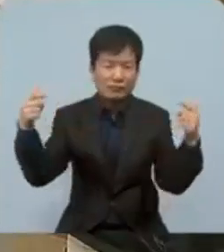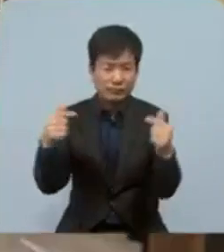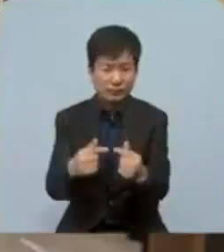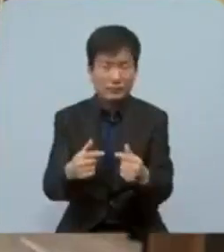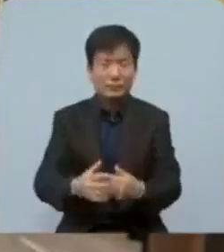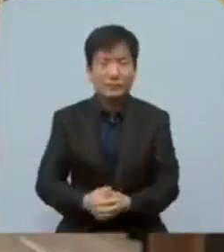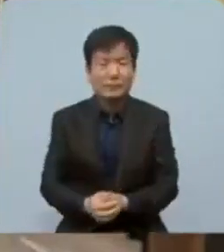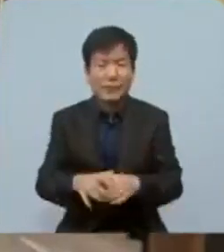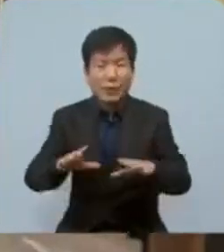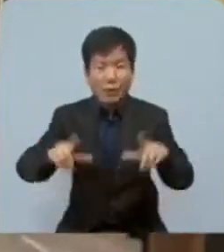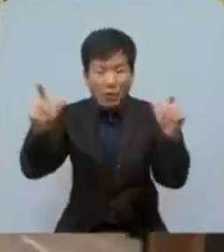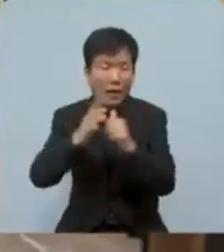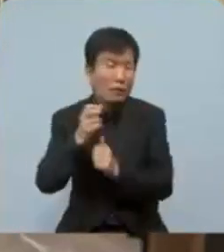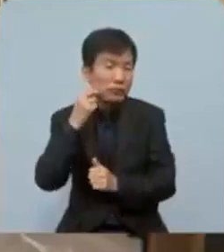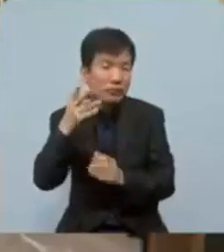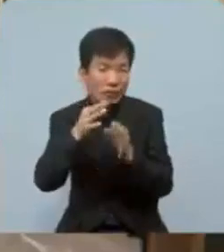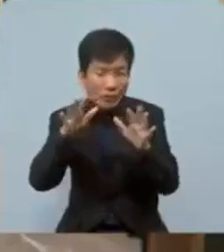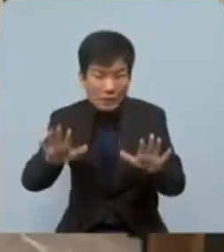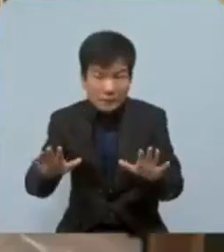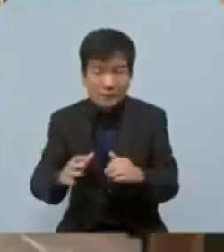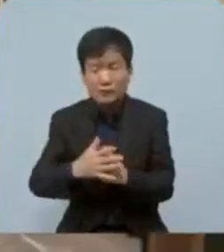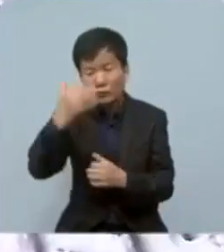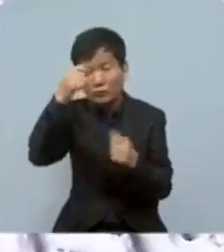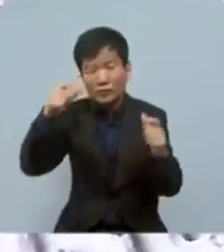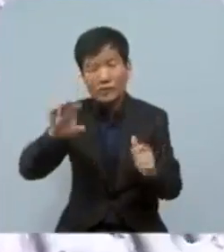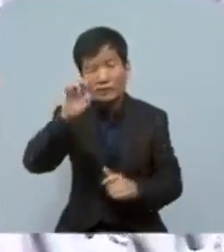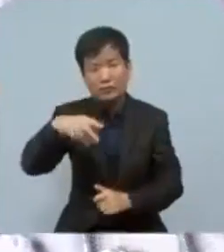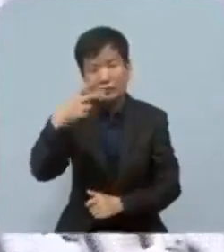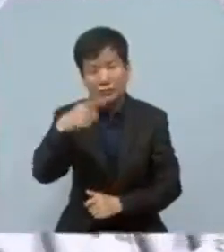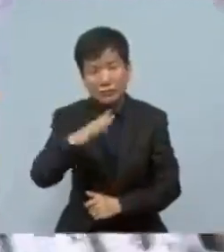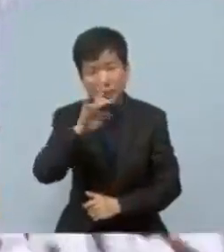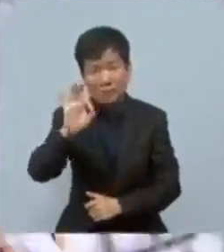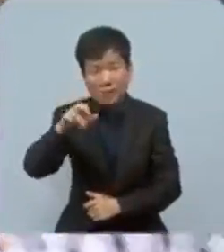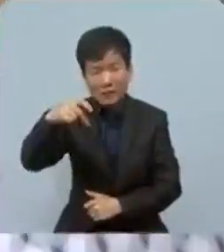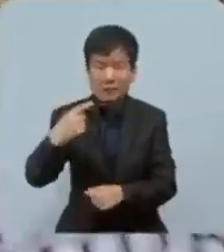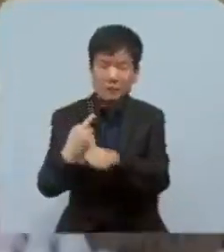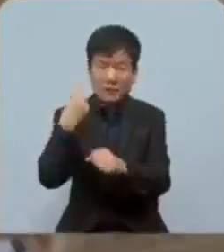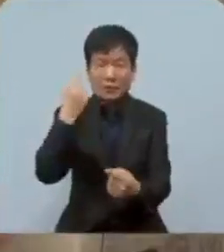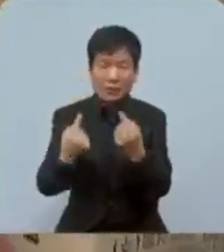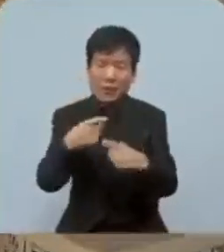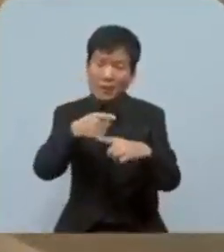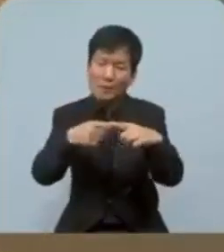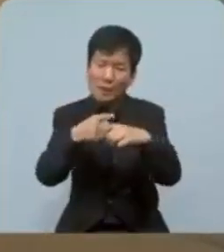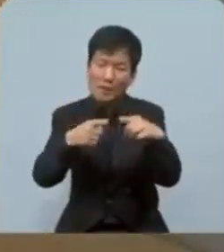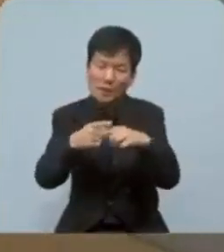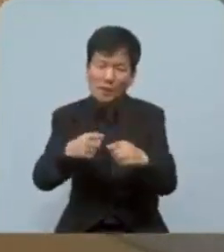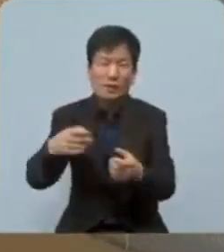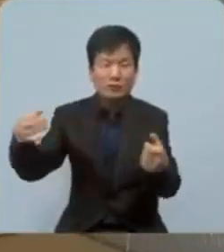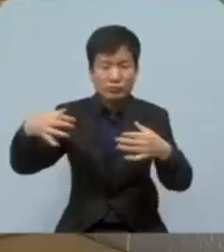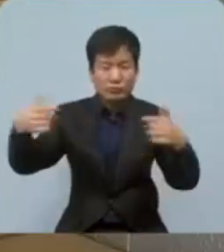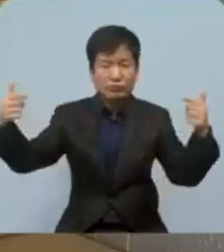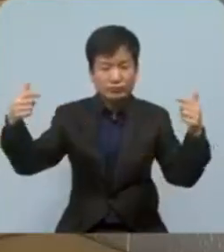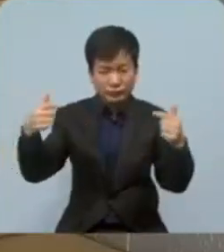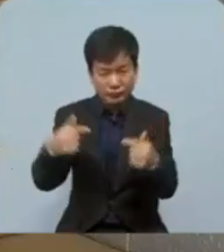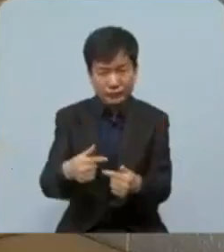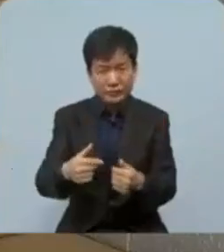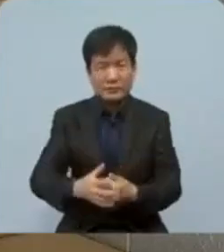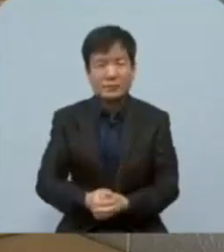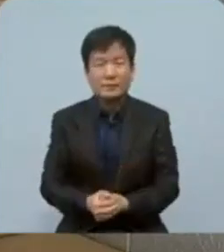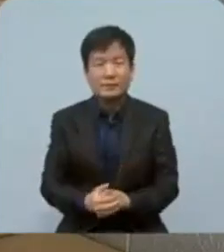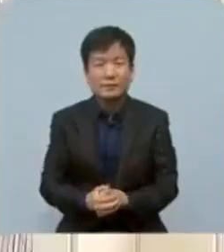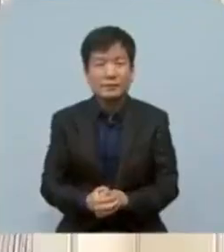감소했습니다. 올해를 두 달여 남긴 현재 충북 푸드뱅크 기부액은 지난해의 절반 수준으로 역대 최저가